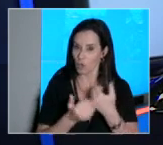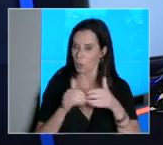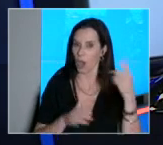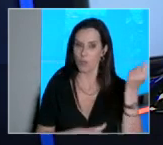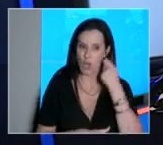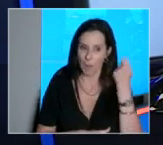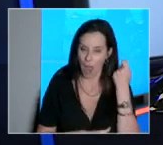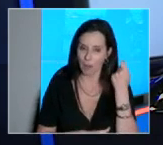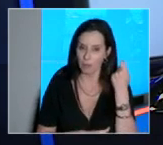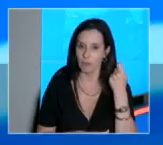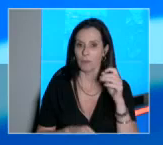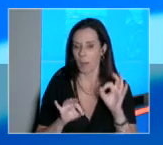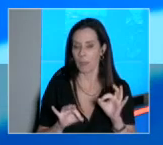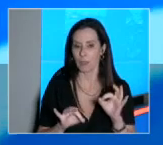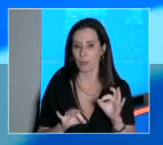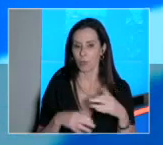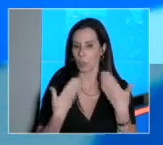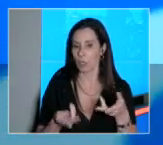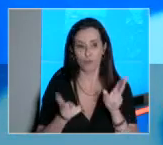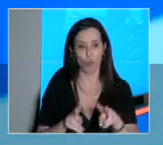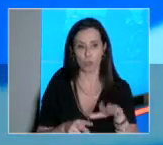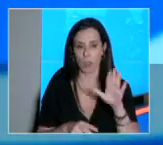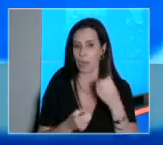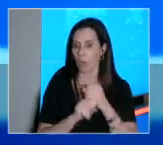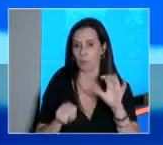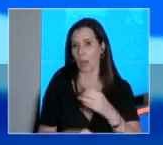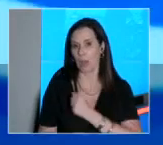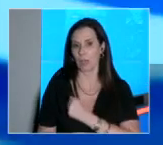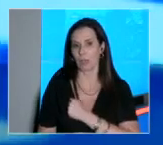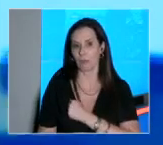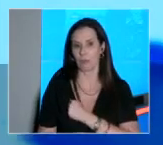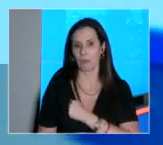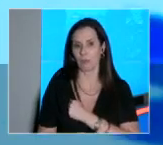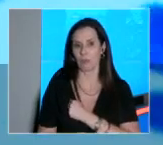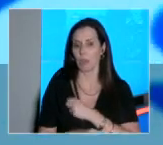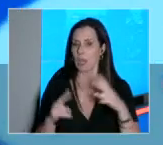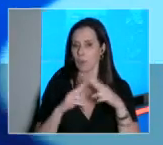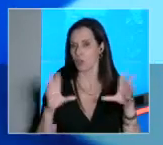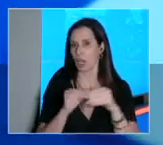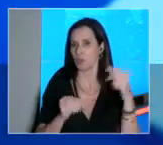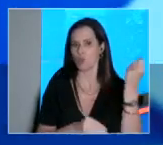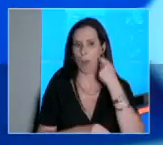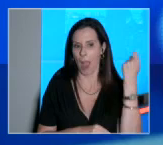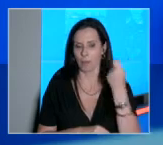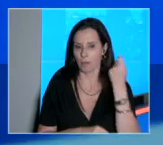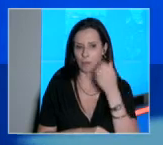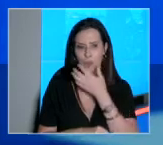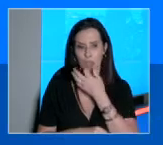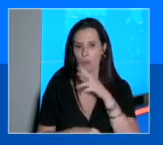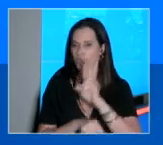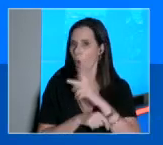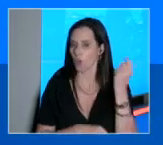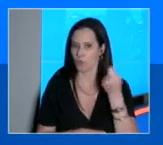שפתוחה בשבת, ובעצם נותנת אפשרות גם לחילונים וגם לדתיים להיפגש יחד בשבת, תוך